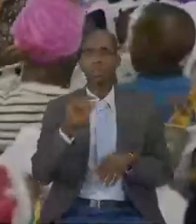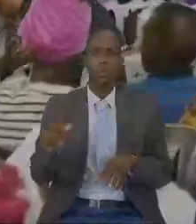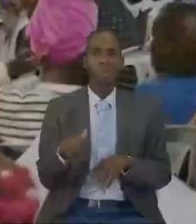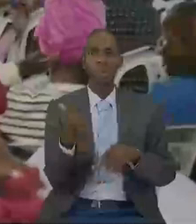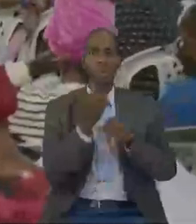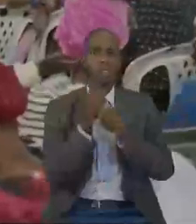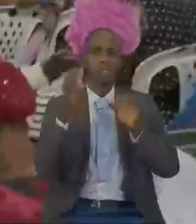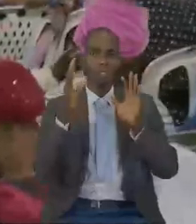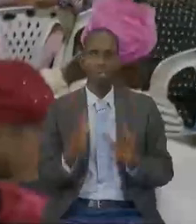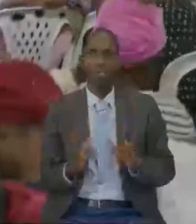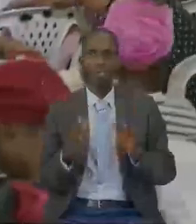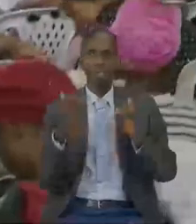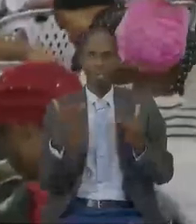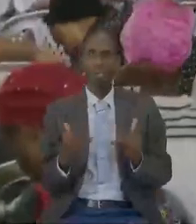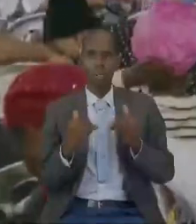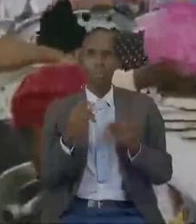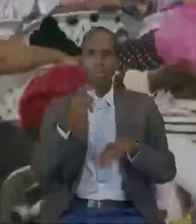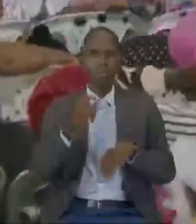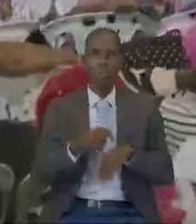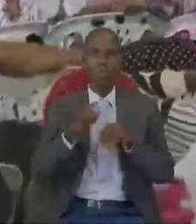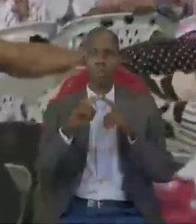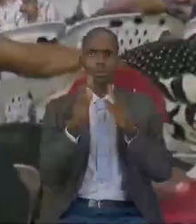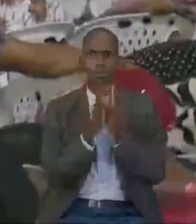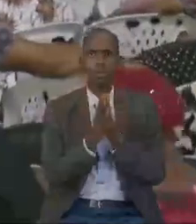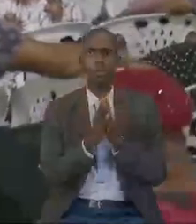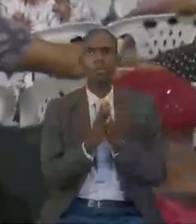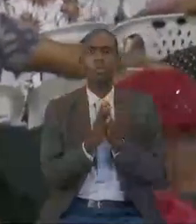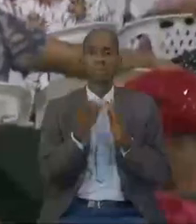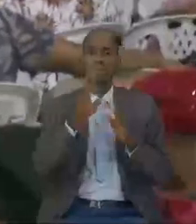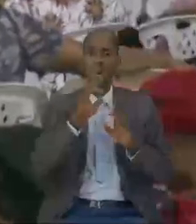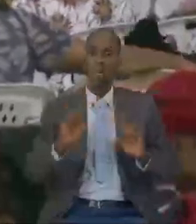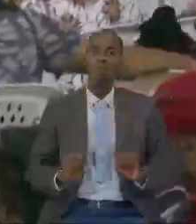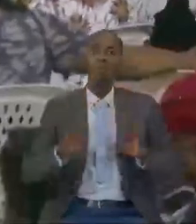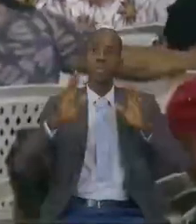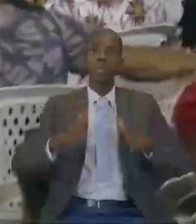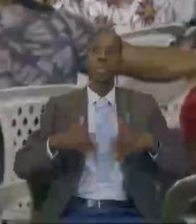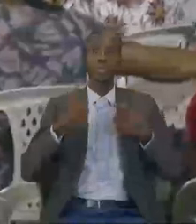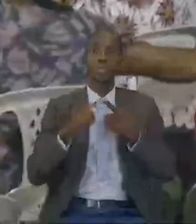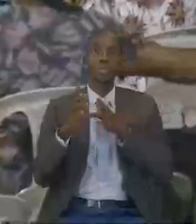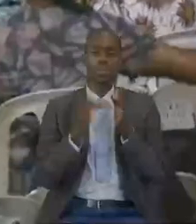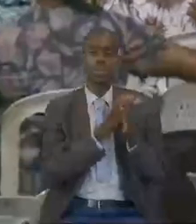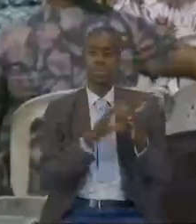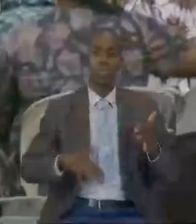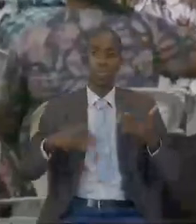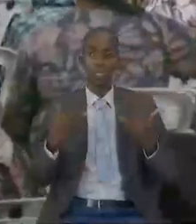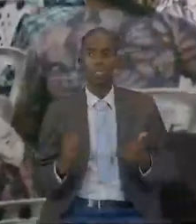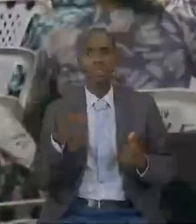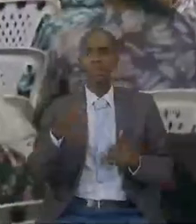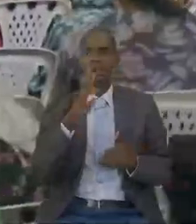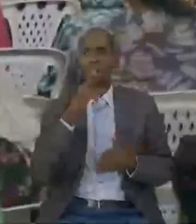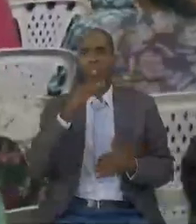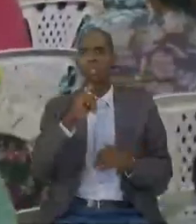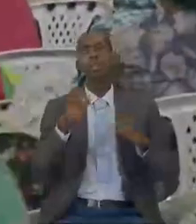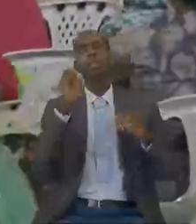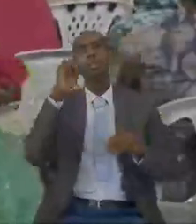d'autre. Il n'y a pas d'autre sauveur. La tête baissée, les yeux fermés. Tu veux donner ta vie au Seigneur Jésus-Christ